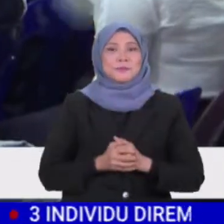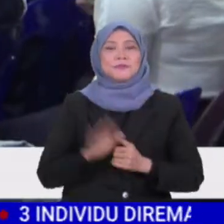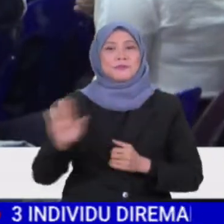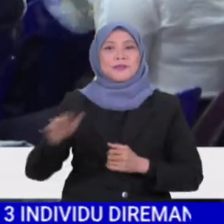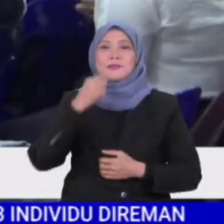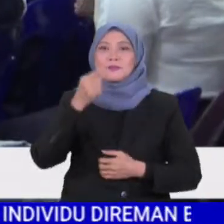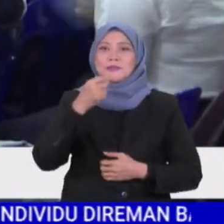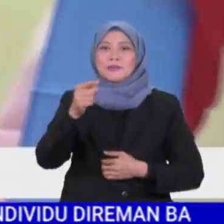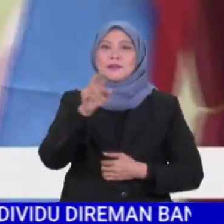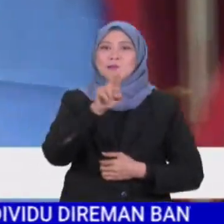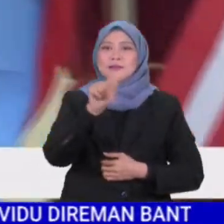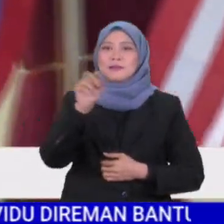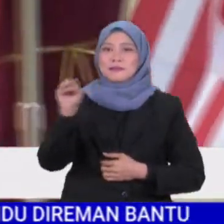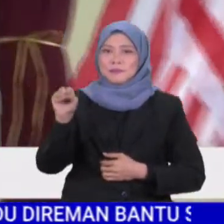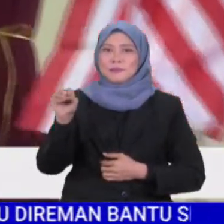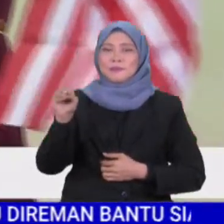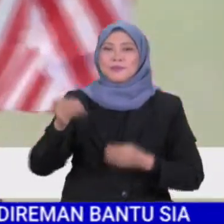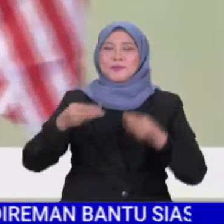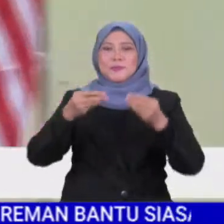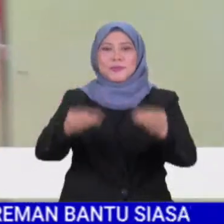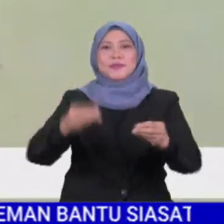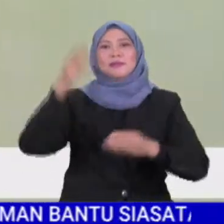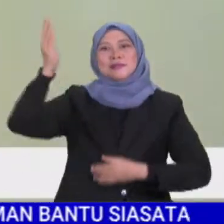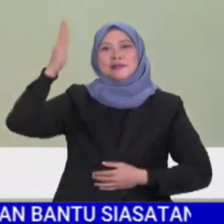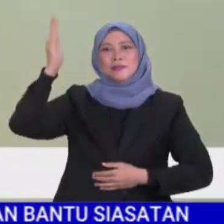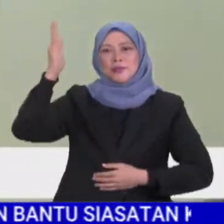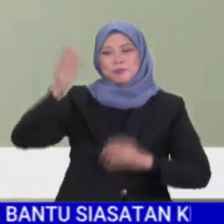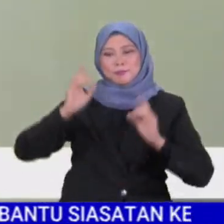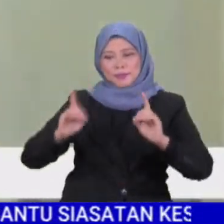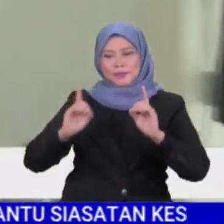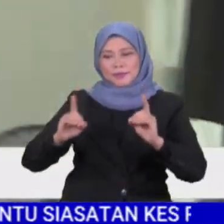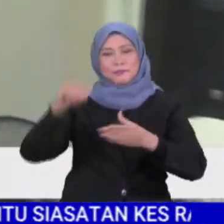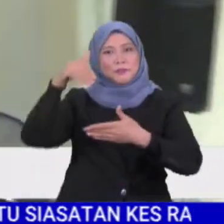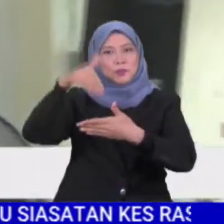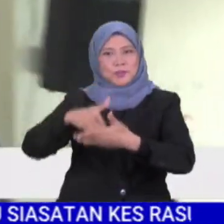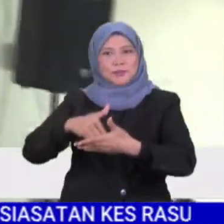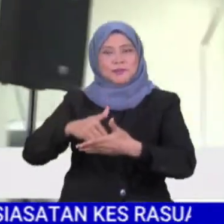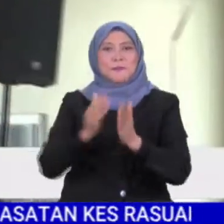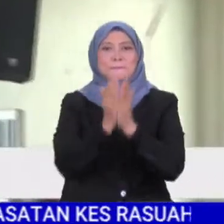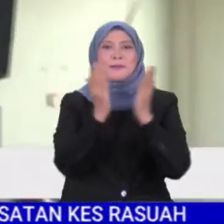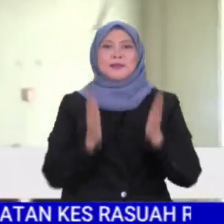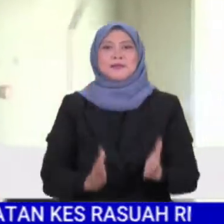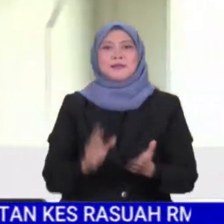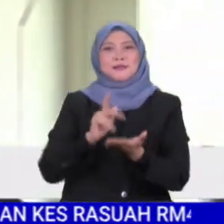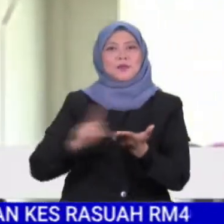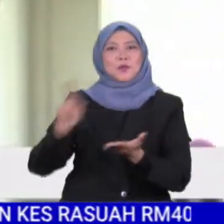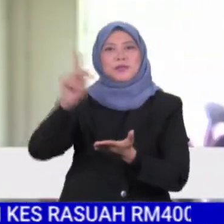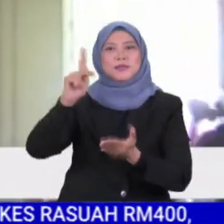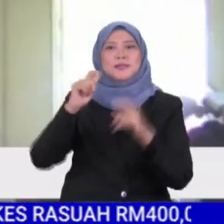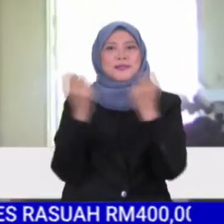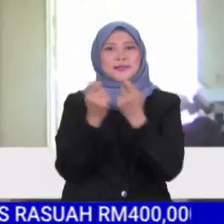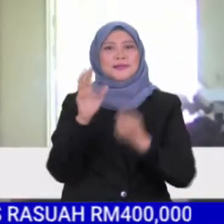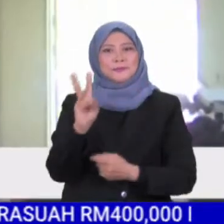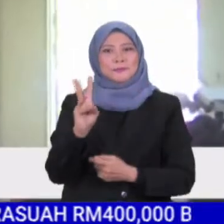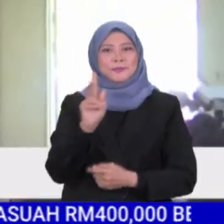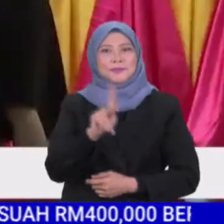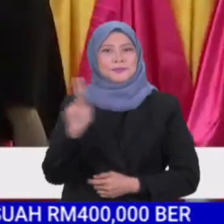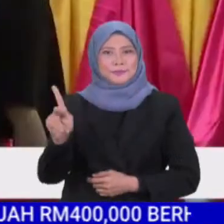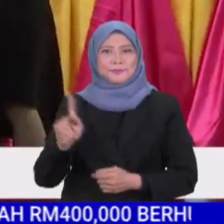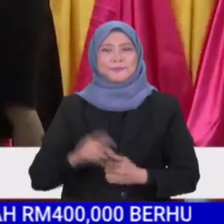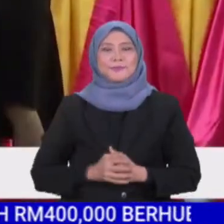berkata demikian kepada RTM selepas memberikan taklimat pendidikan pengundi kepada pelajar di Kolej Tingkatan 6 Kota